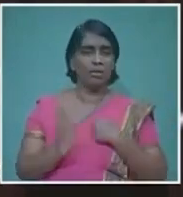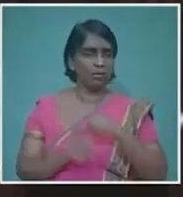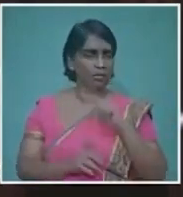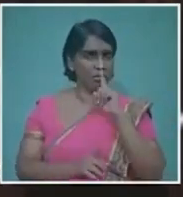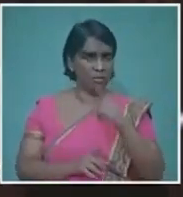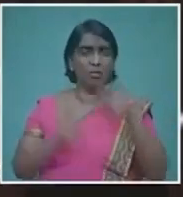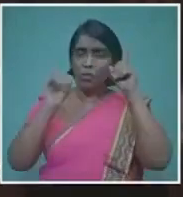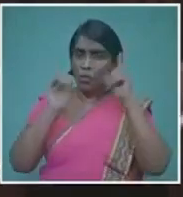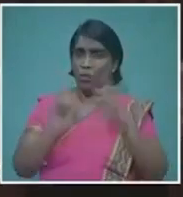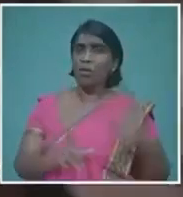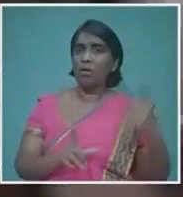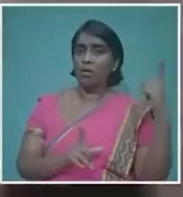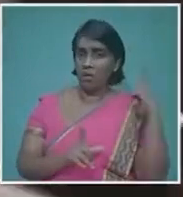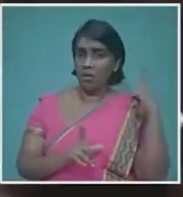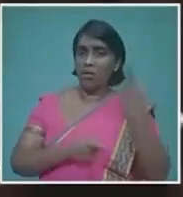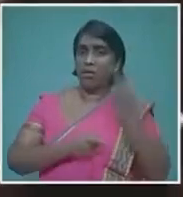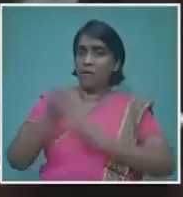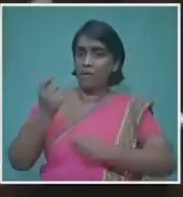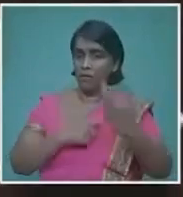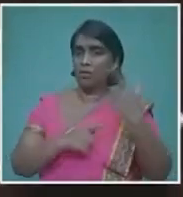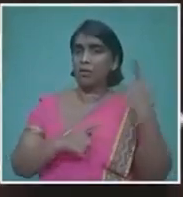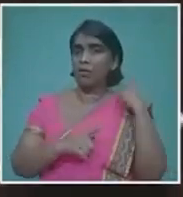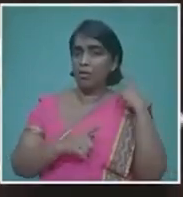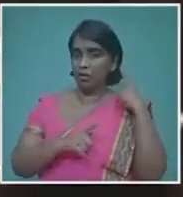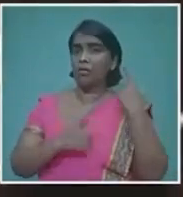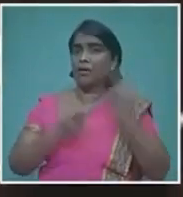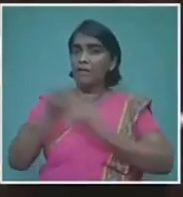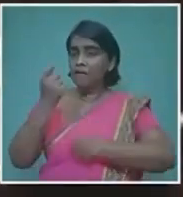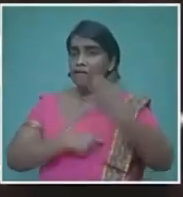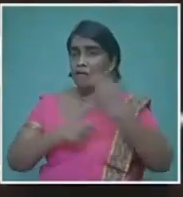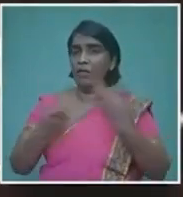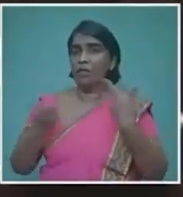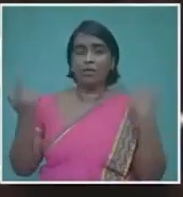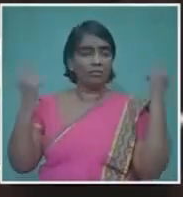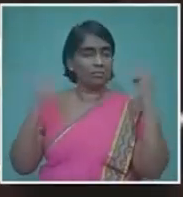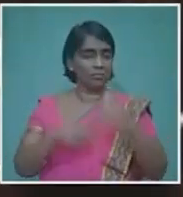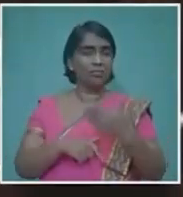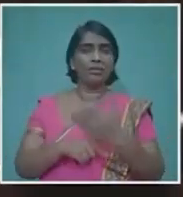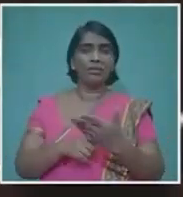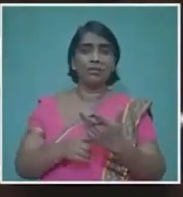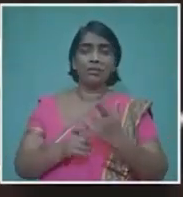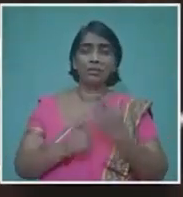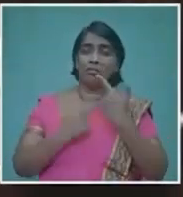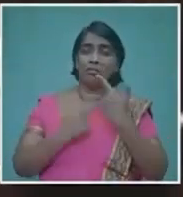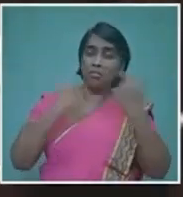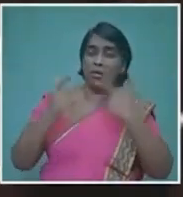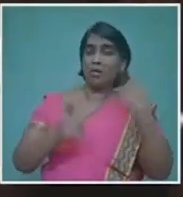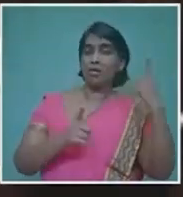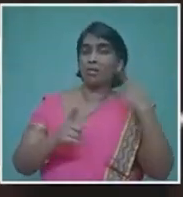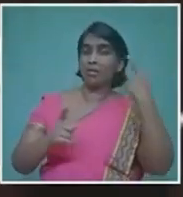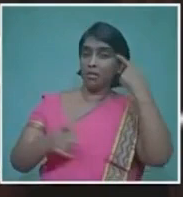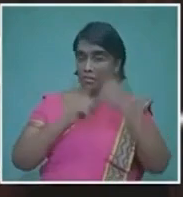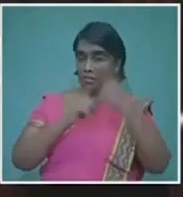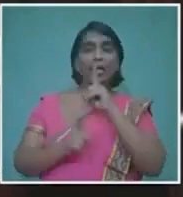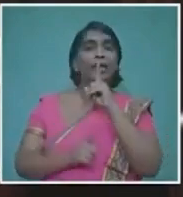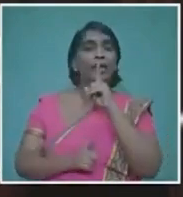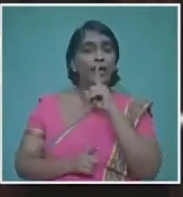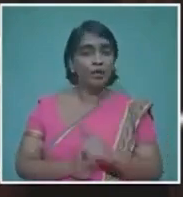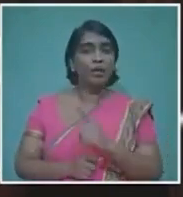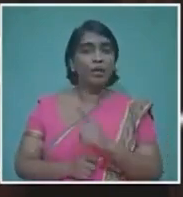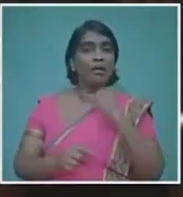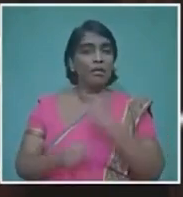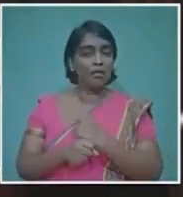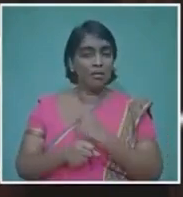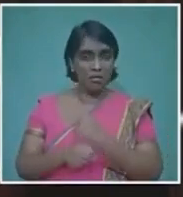කියන්නේ මෙච්චර යුද හමුදා විකුණගෙන අපේ මේ යුද හමුදා විකුණගෙන මෙතන ඇවිල්ලා එන රණවීරයෝ ගැන කතා කරන එක්කෙනෙක් හරි කිව්වද